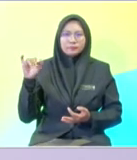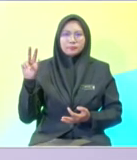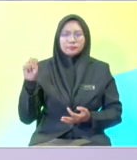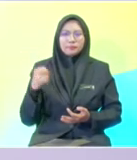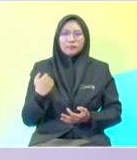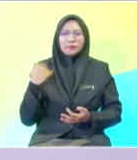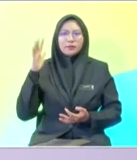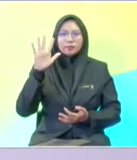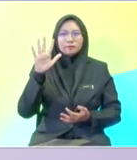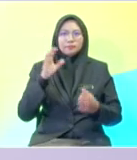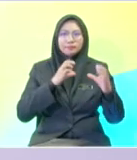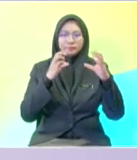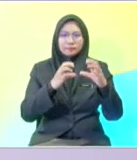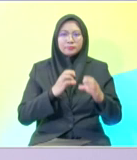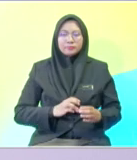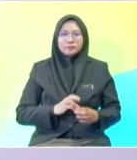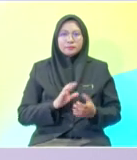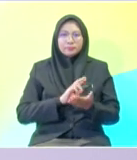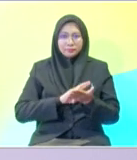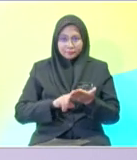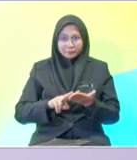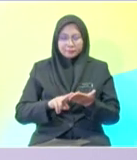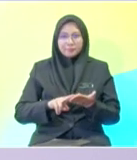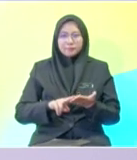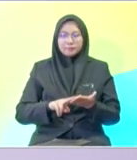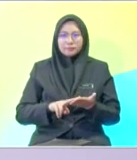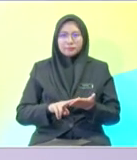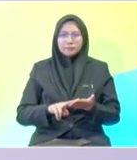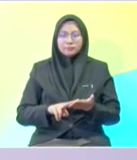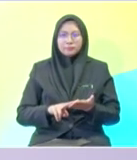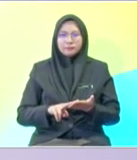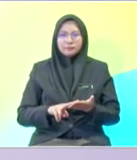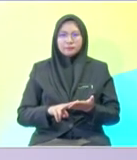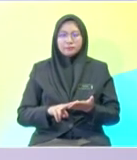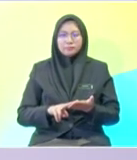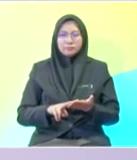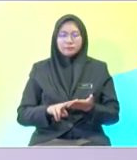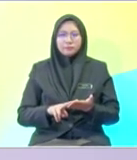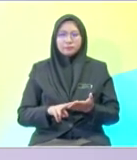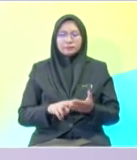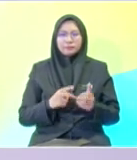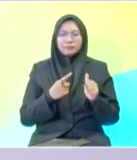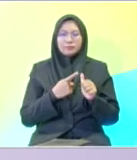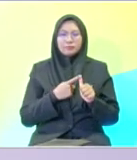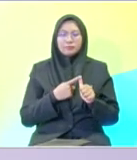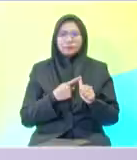hukum tajwid bagi bacaan nunsa Kina dan tanwin yaitu yang pertama adalah